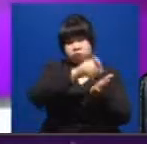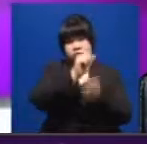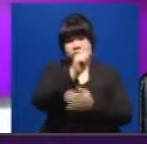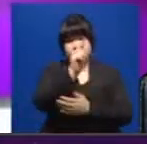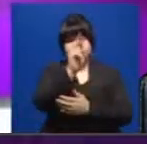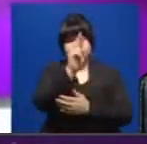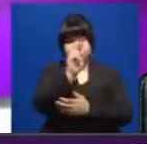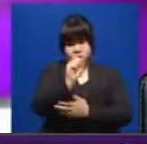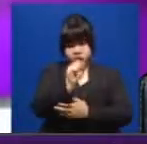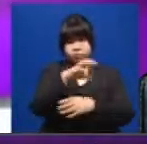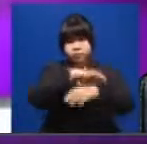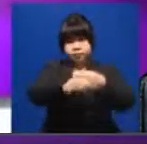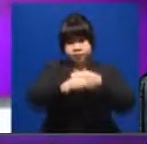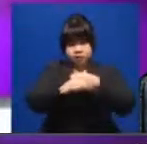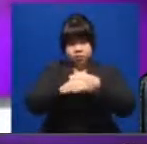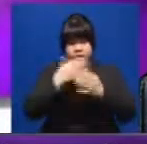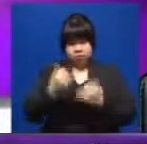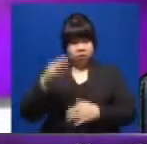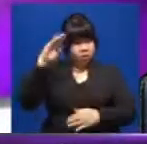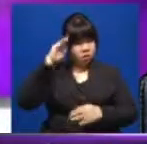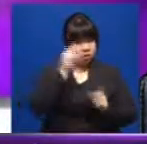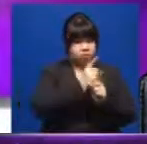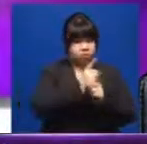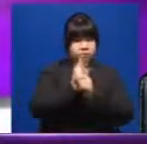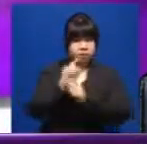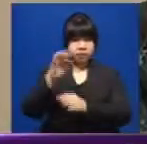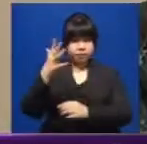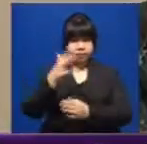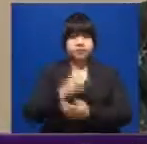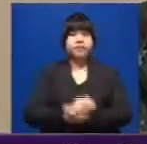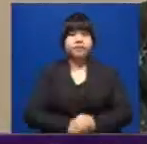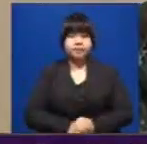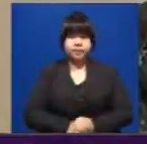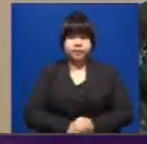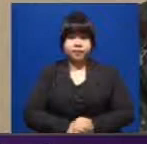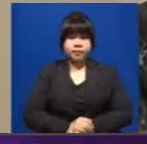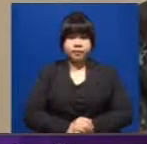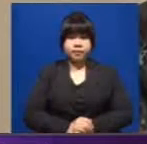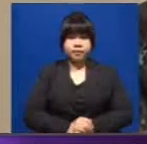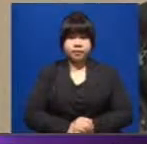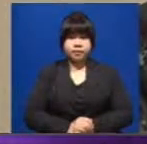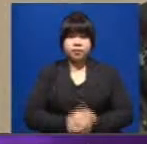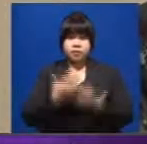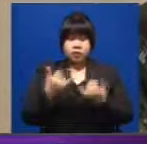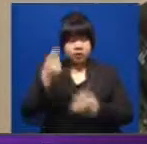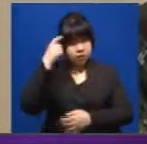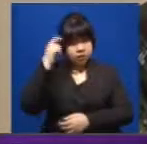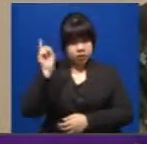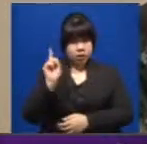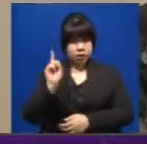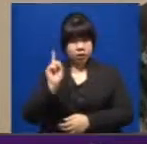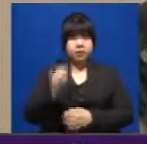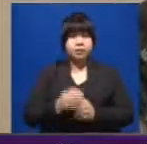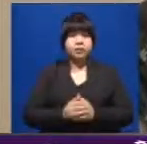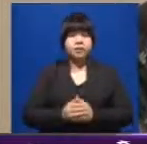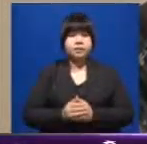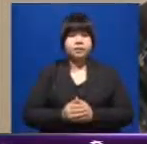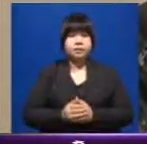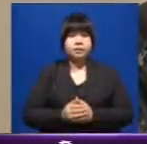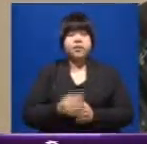ยืนยันว่าทหารไม่เข้าข้างฝ่ายใดค่ะ ของกองทัพกับเรื่องนี้เป็นยังไง จุดยืนของทัพว่าจุดยืนคือไ